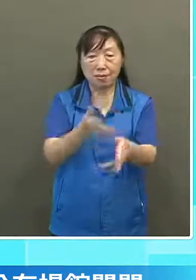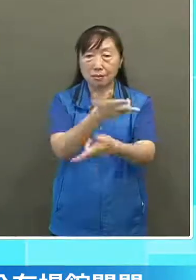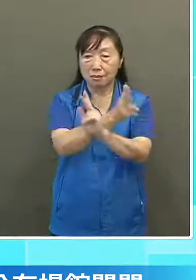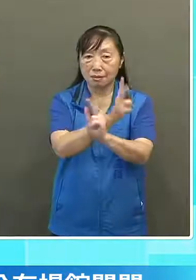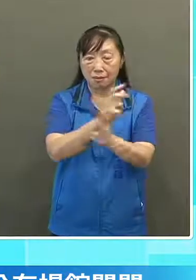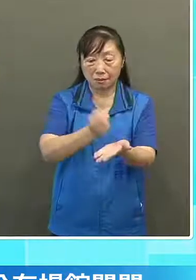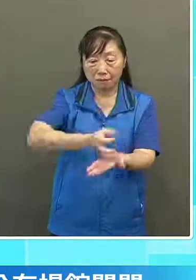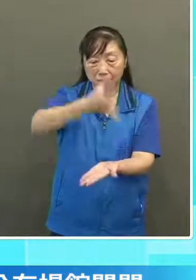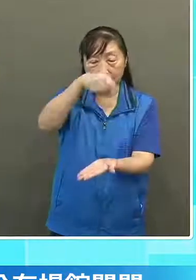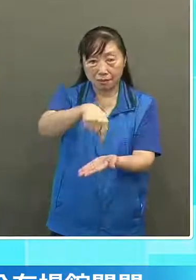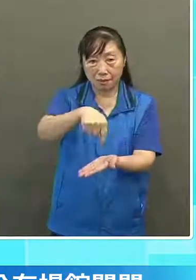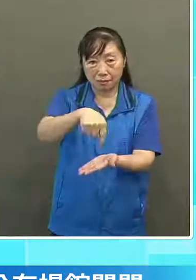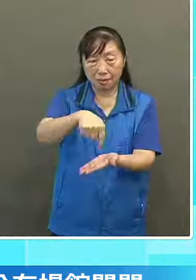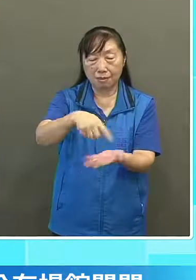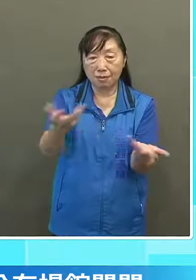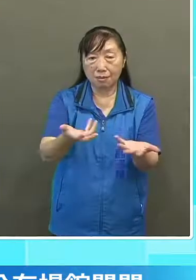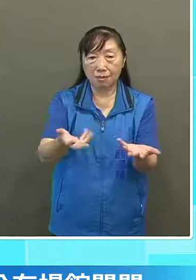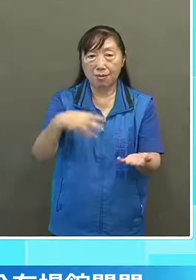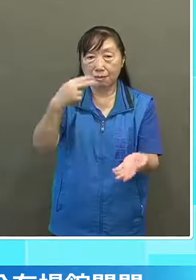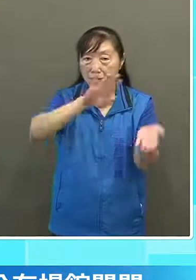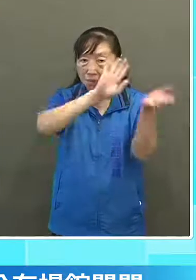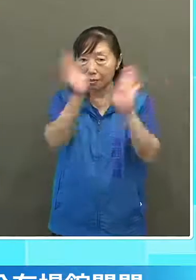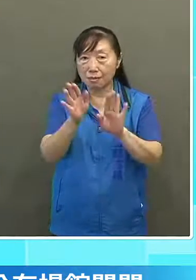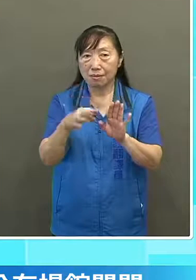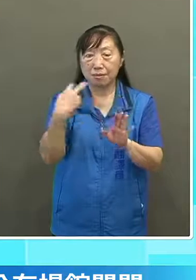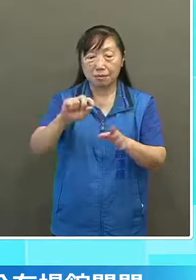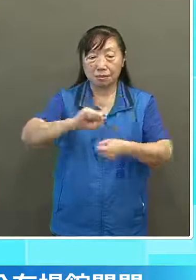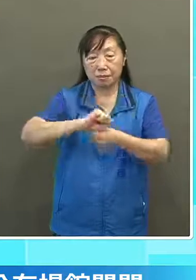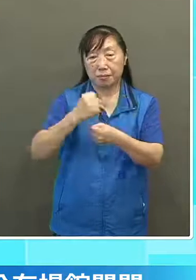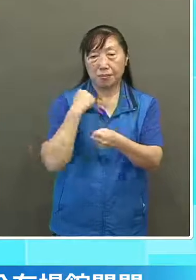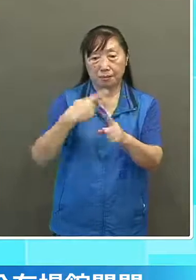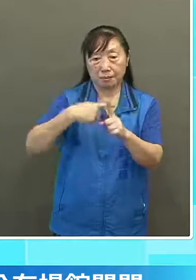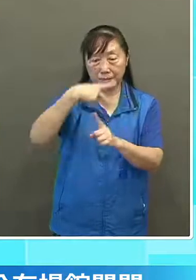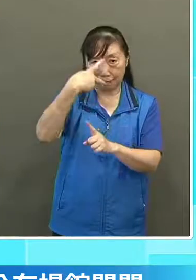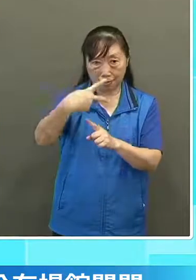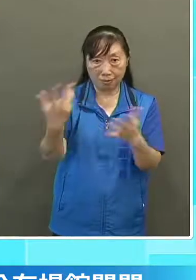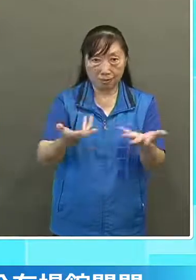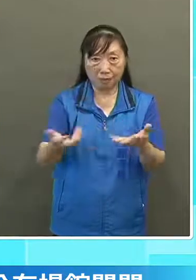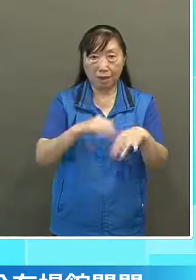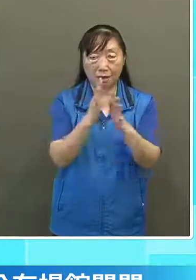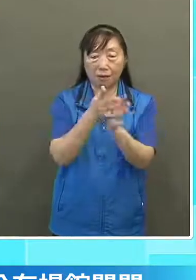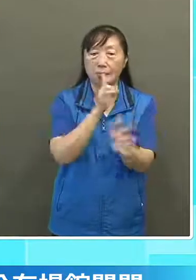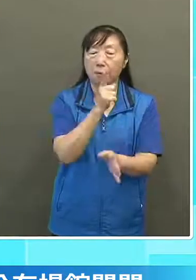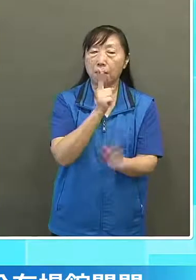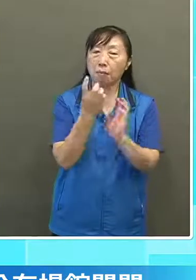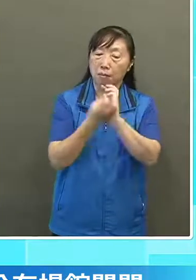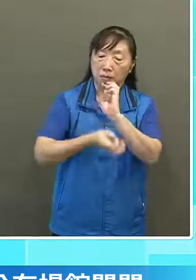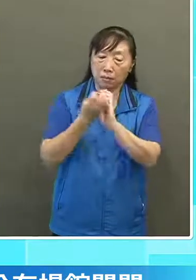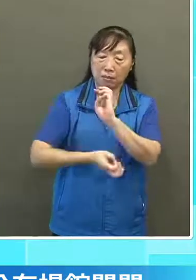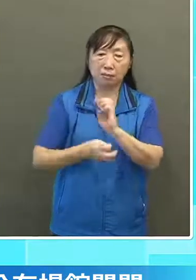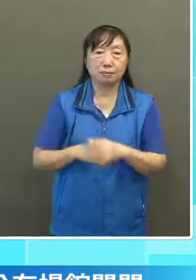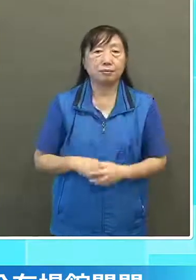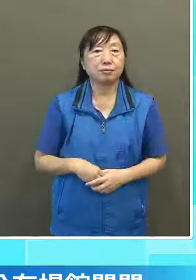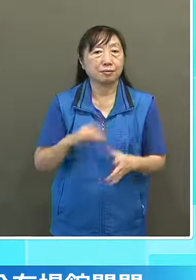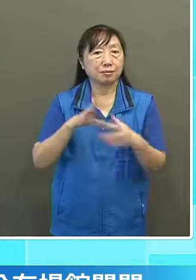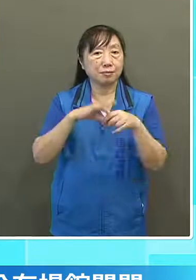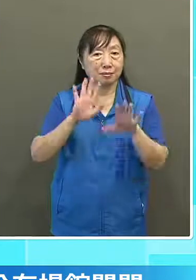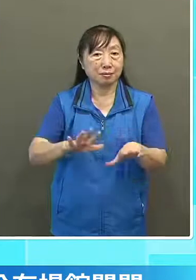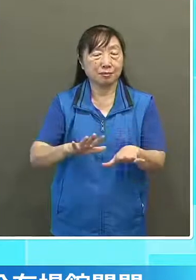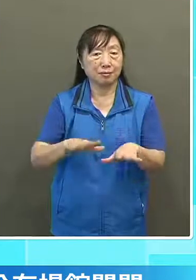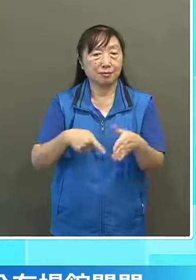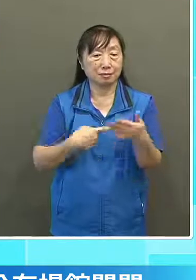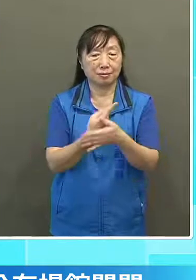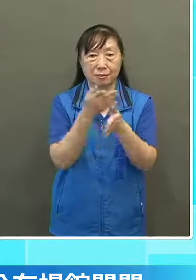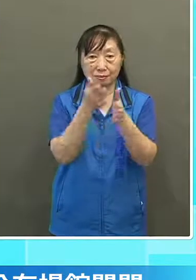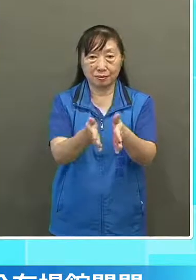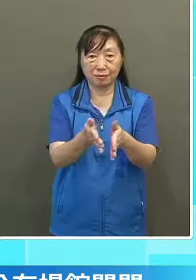社区大楼的确诊案，还有状况，还有强化二级警戒相关指引，进行了非常详细的这个说明，所以现在特别针对